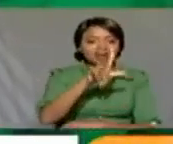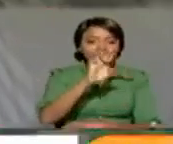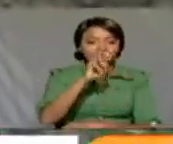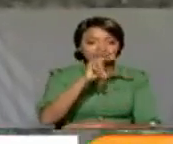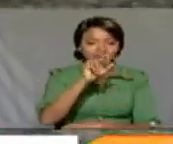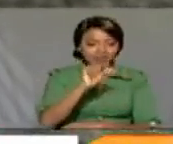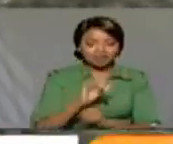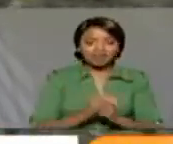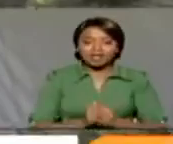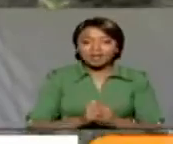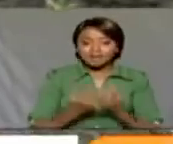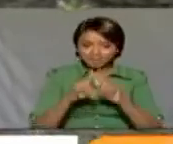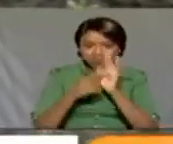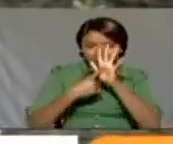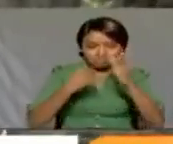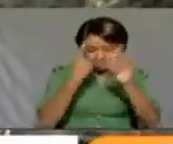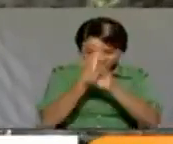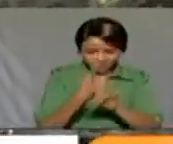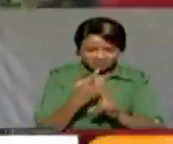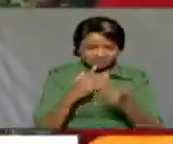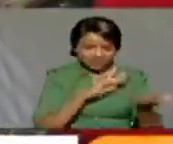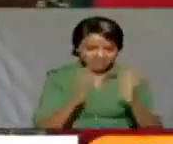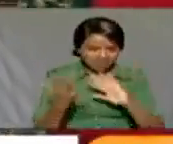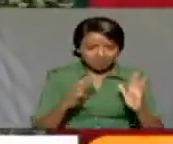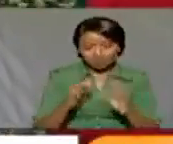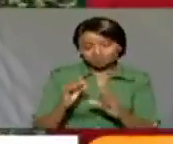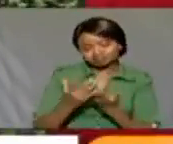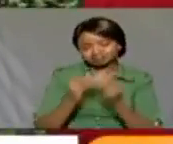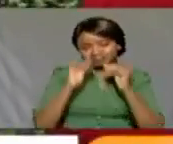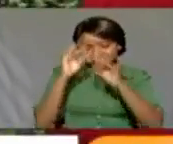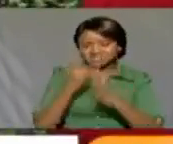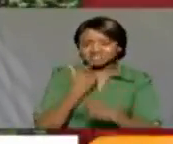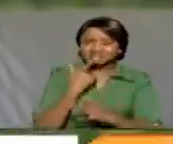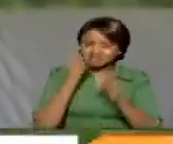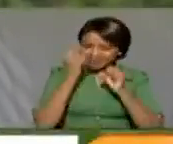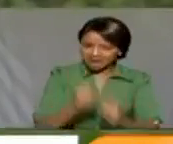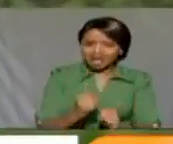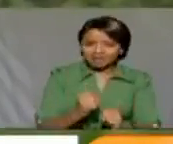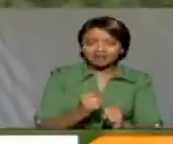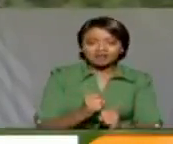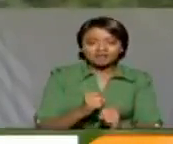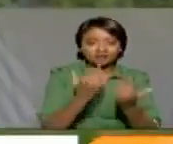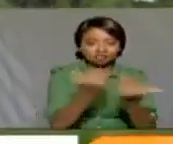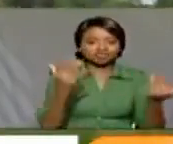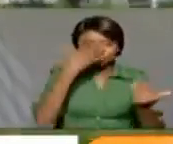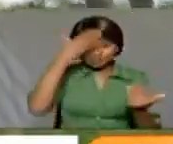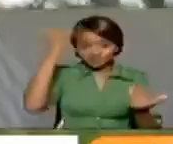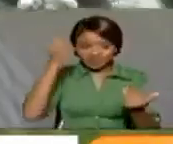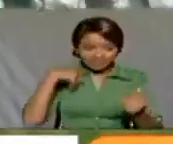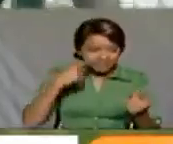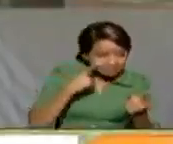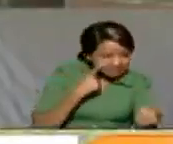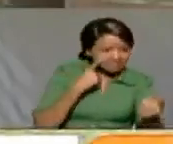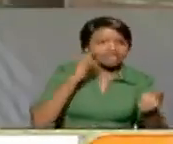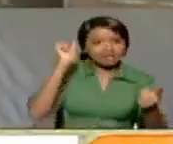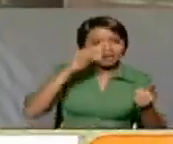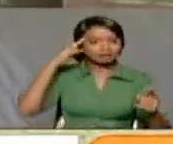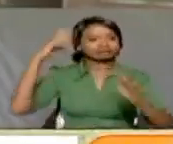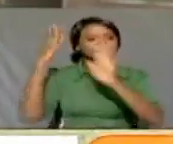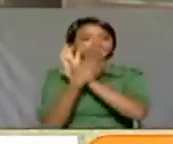kuonyesha hali na mimea shambani, mwalimu anasema itakuwa vigumu kwa watoto hawa kusahau. Kuna wale ambao huonyesha umahiri wao